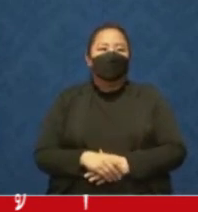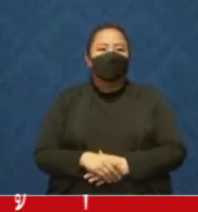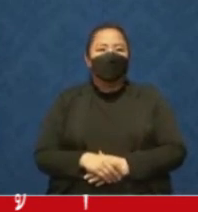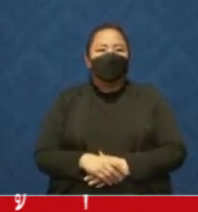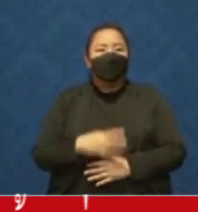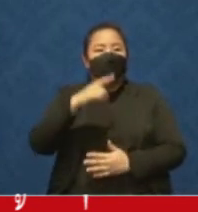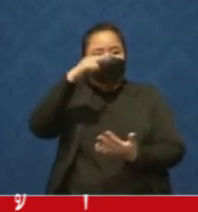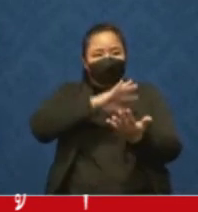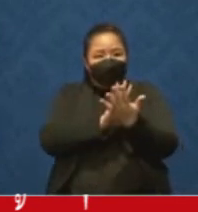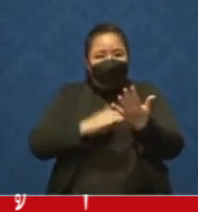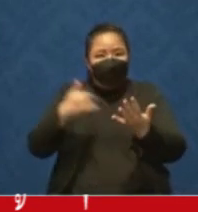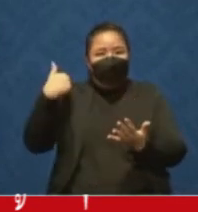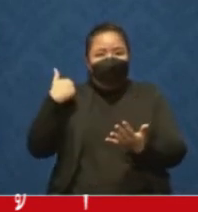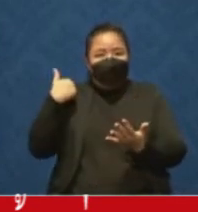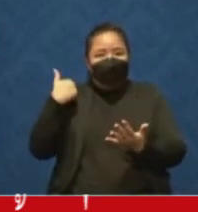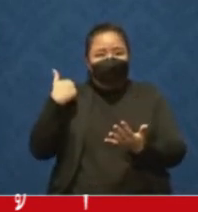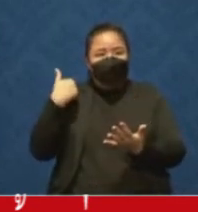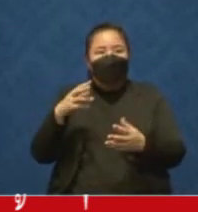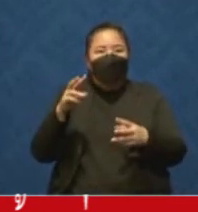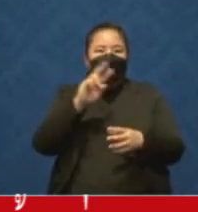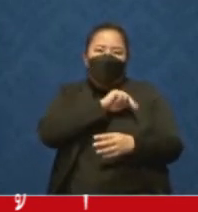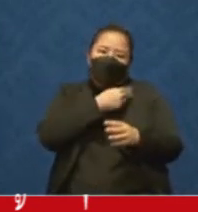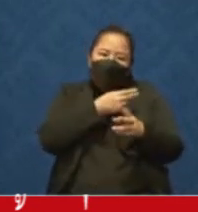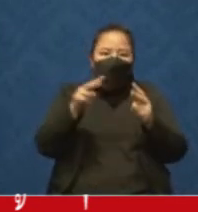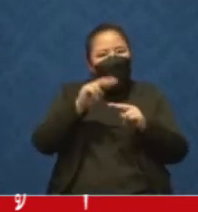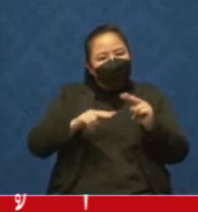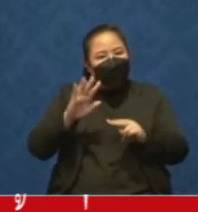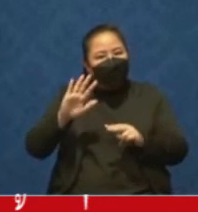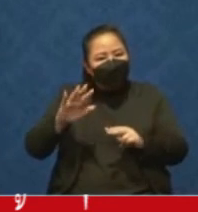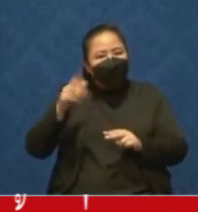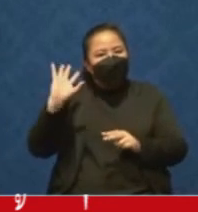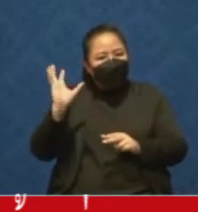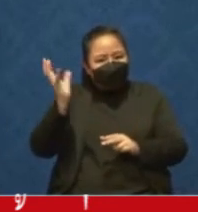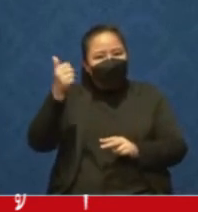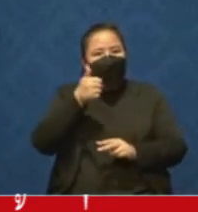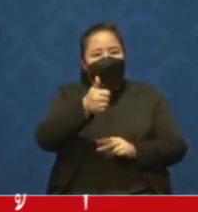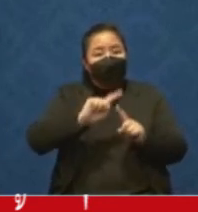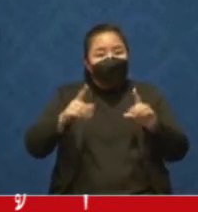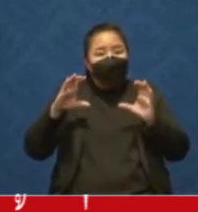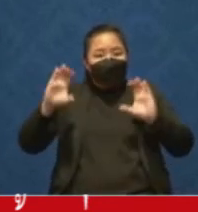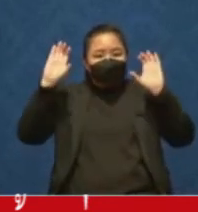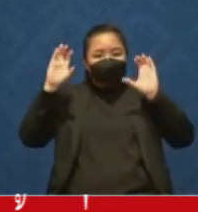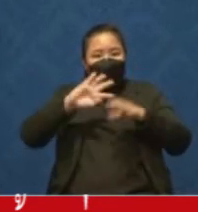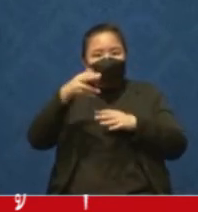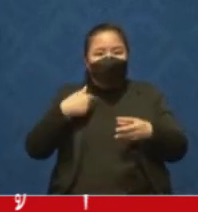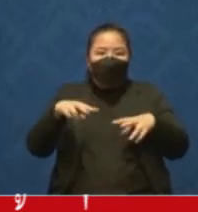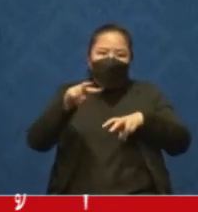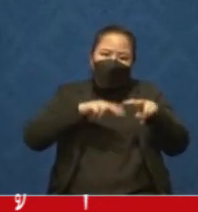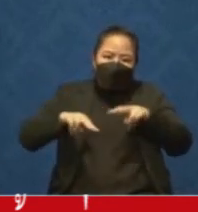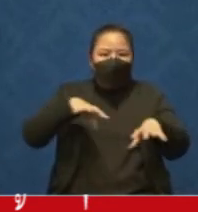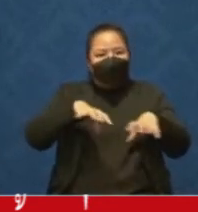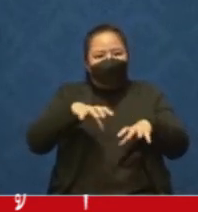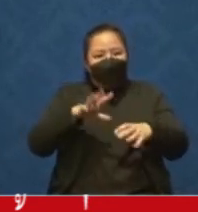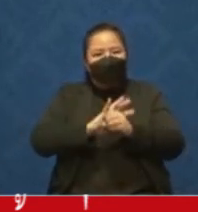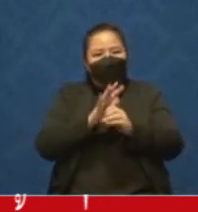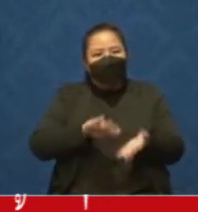ประเทศไยมีระบบสาฐาสุขที่ดีอัดับตน ๆองโลกมานานแต่รฐบาลนี้บริหารจัดการโค